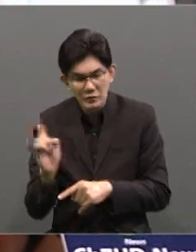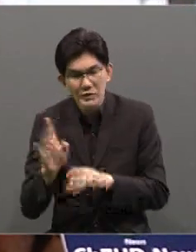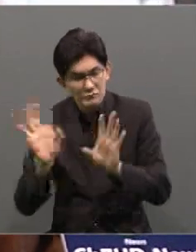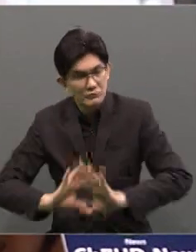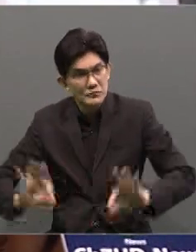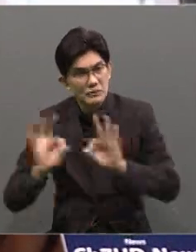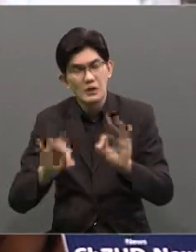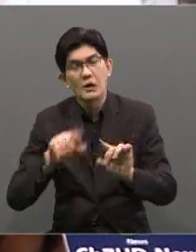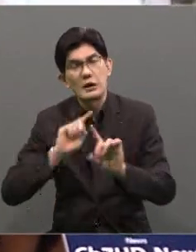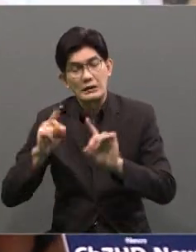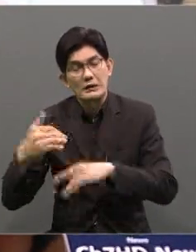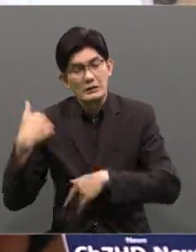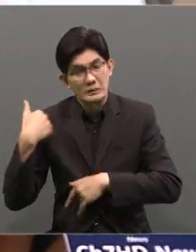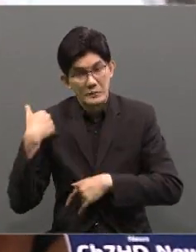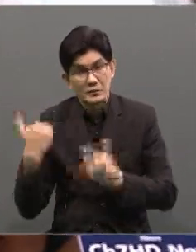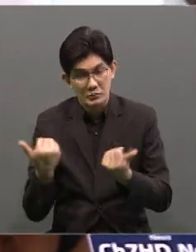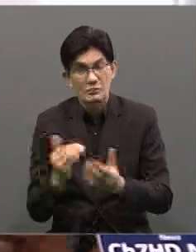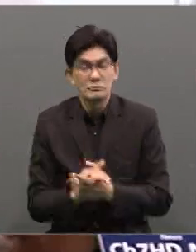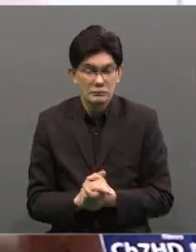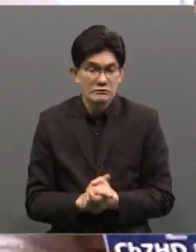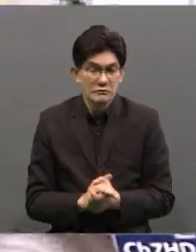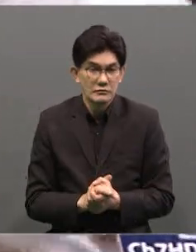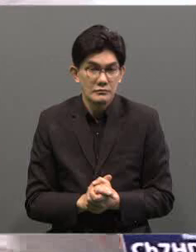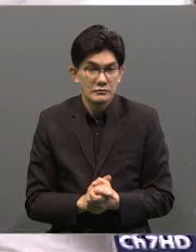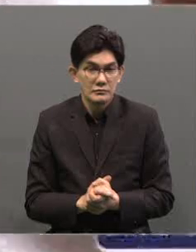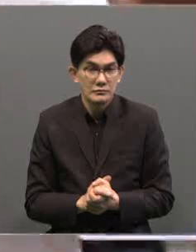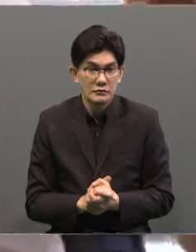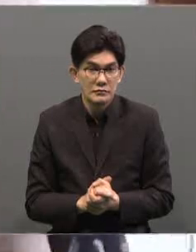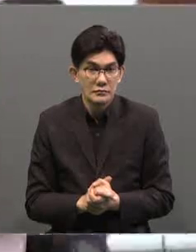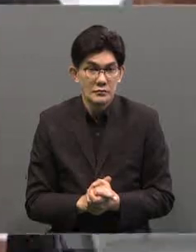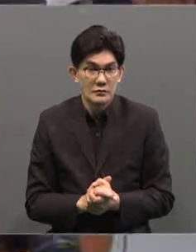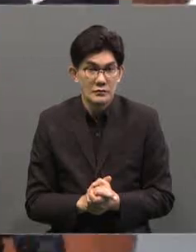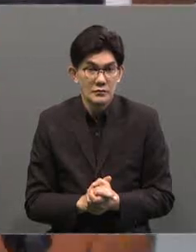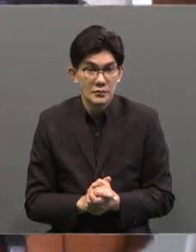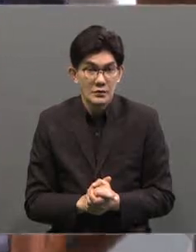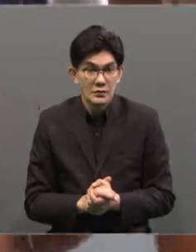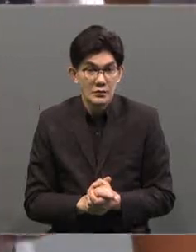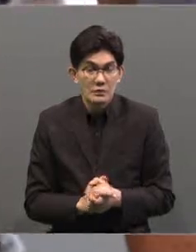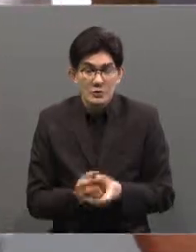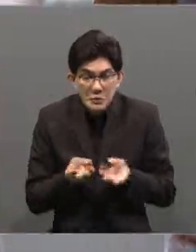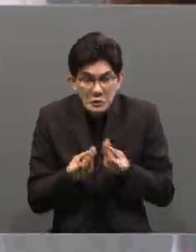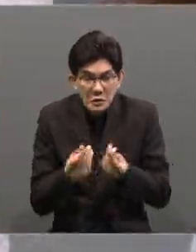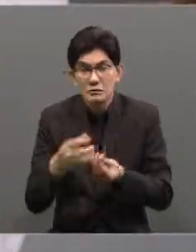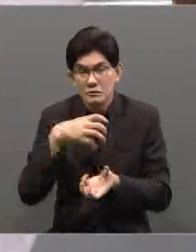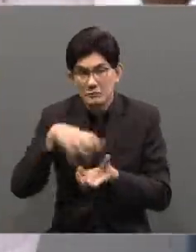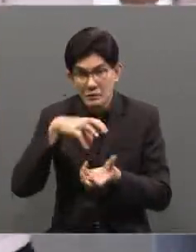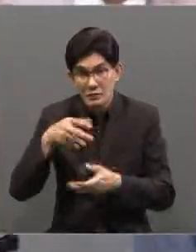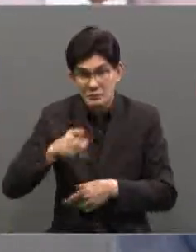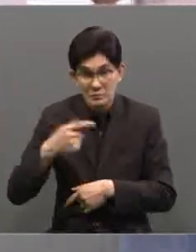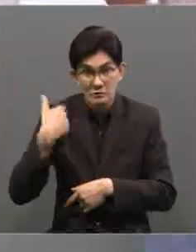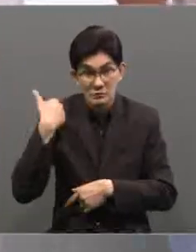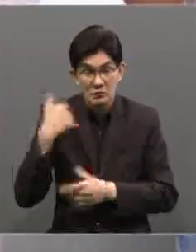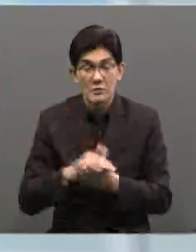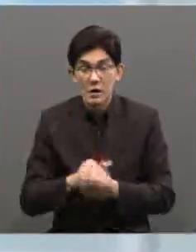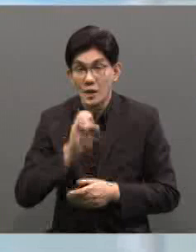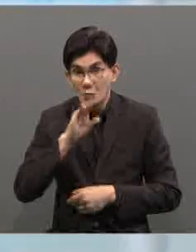และคนที่มีชื่อเสียงที่บอกว่าไปรู้จักกันในที่เรียนคุณพงศธรบอกว่าเส้นด้ายก็ให้การอย่างละเอียดและค่อนข้างเป็นประโยชน์กับซึ่ง